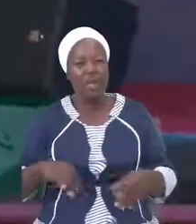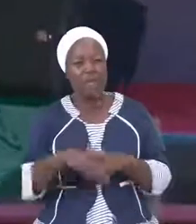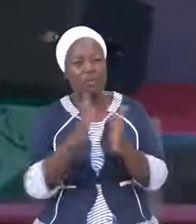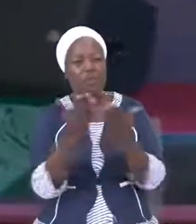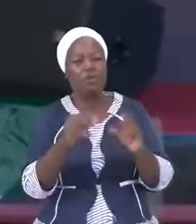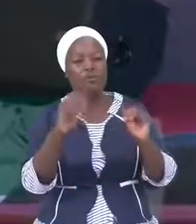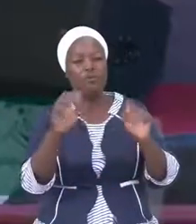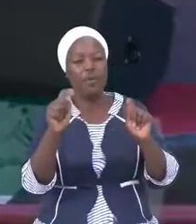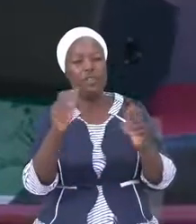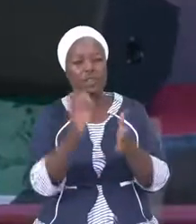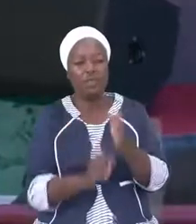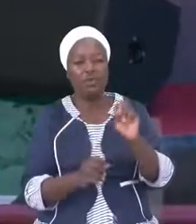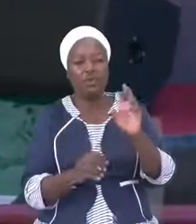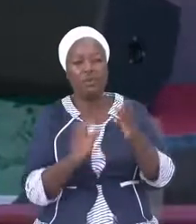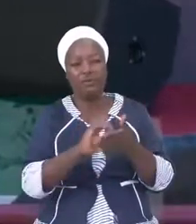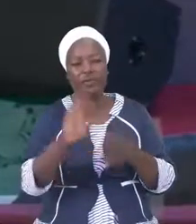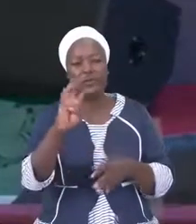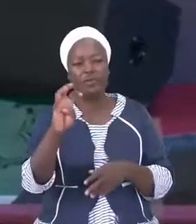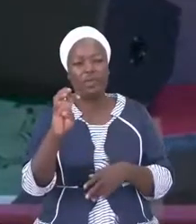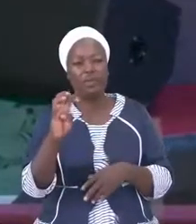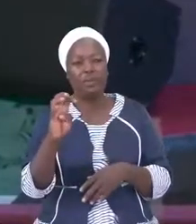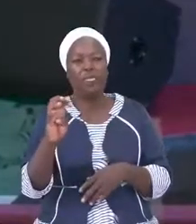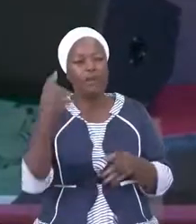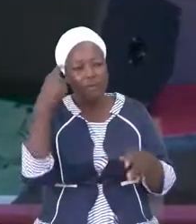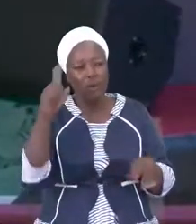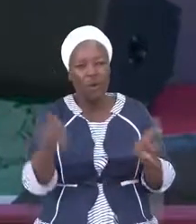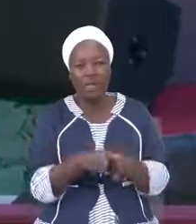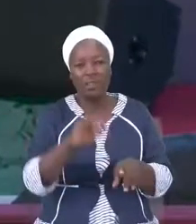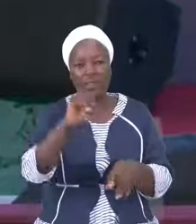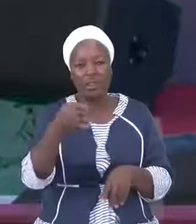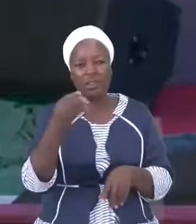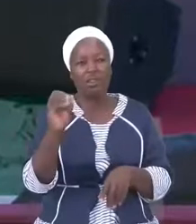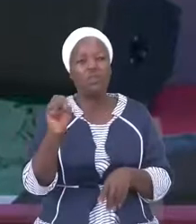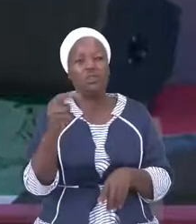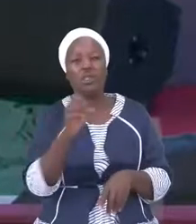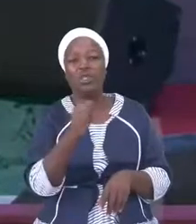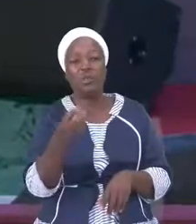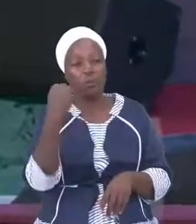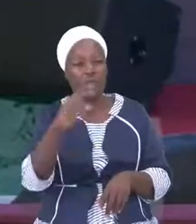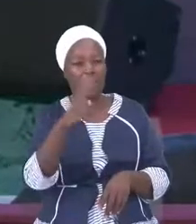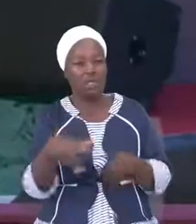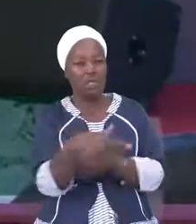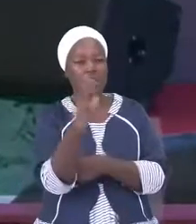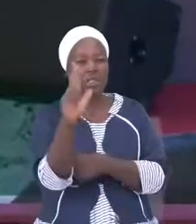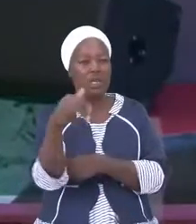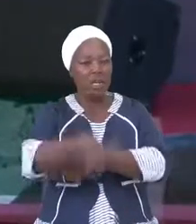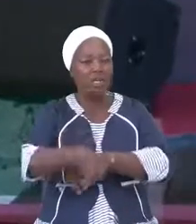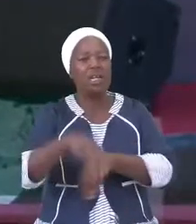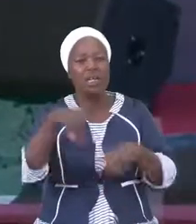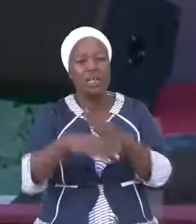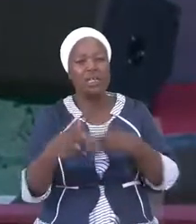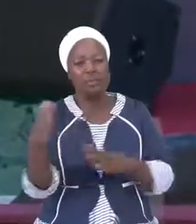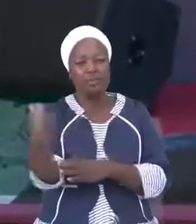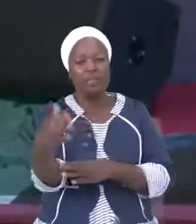Jésus. Matthieu 12, 40. Matthieu 12, 40.